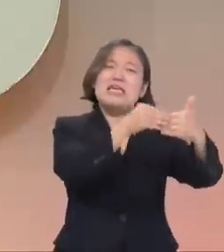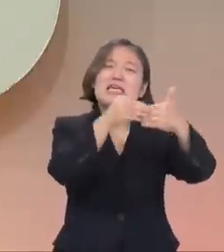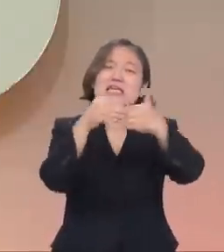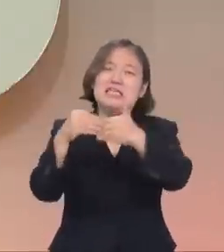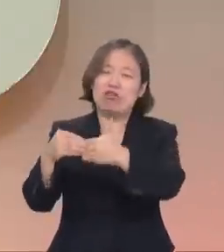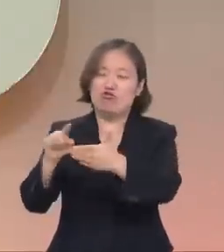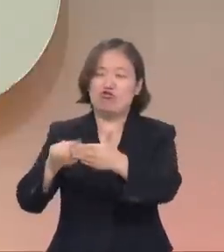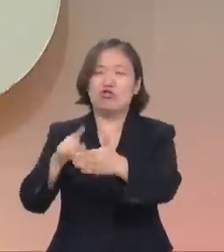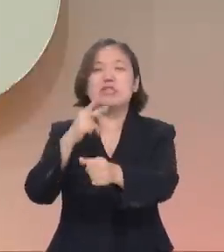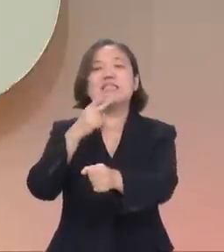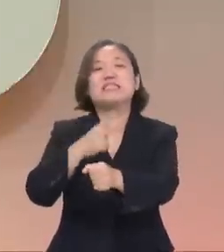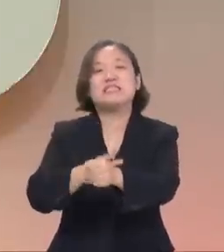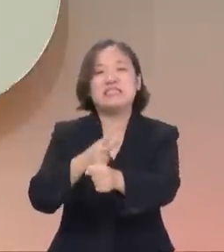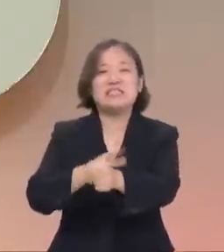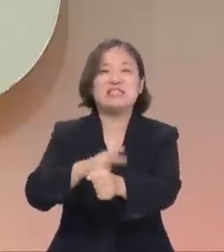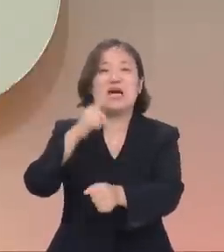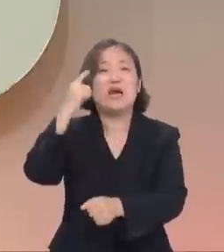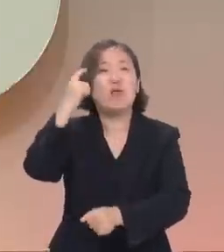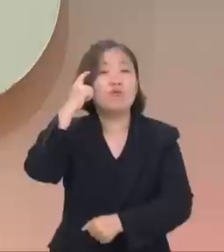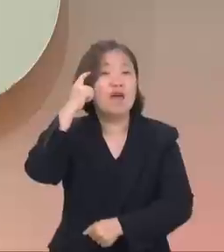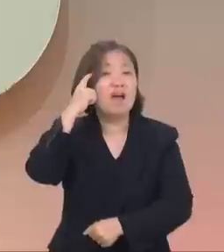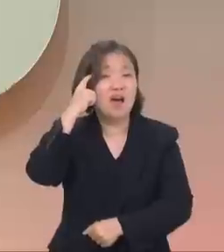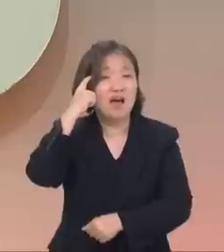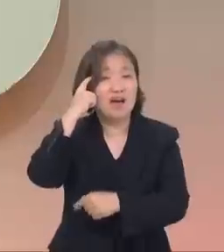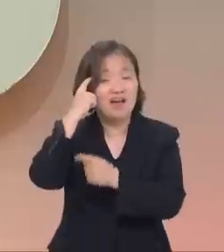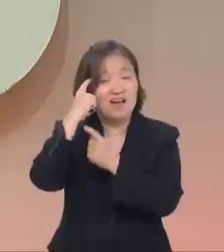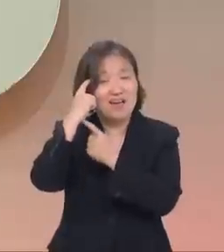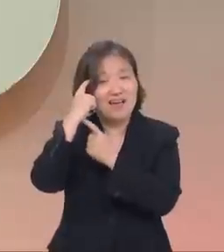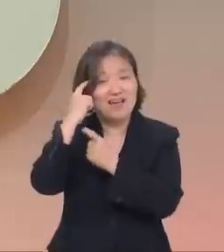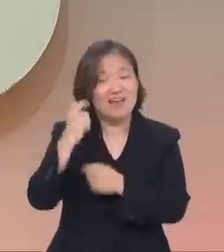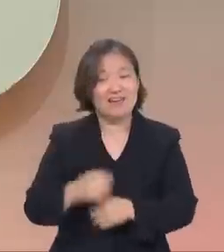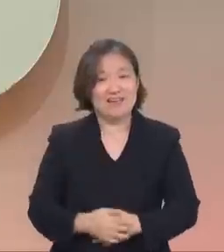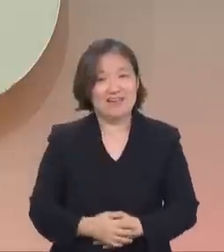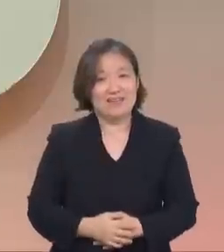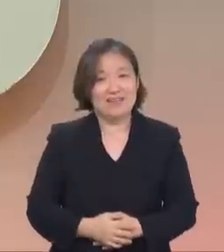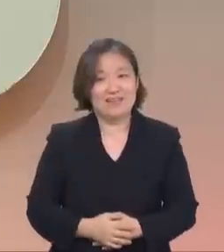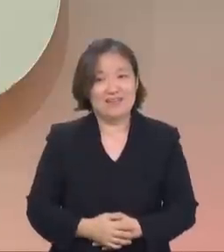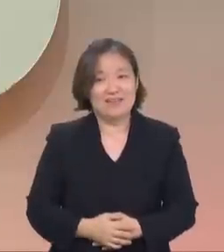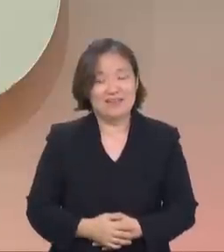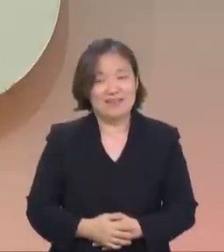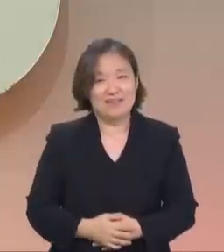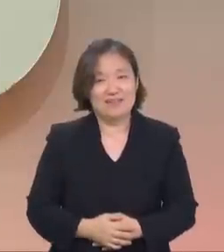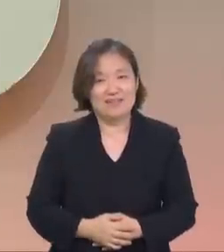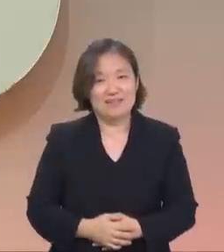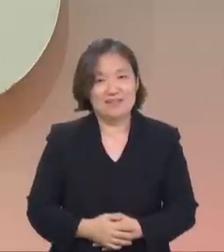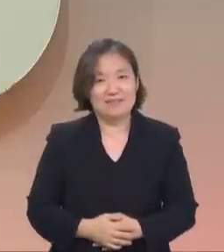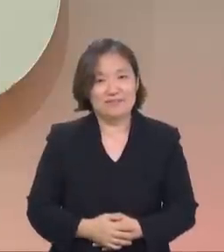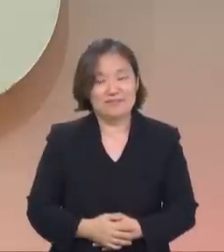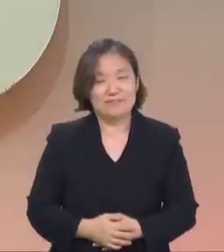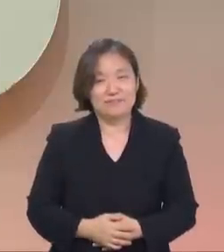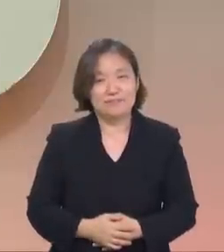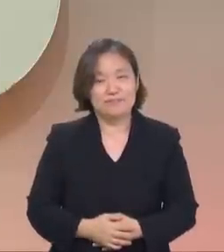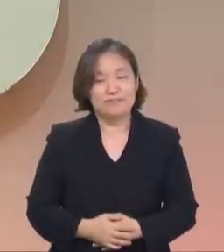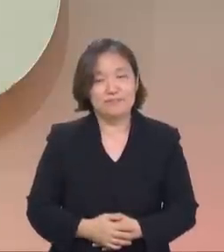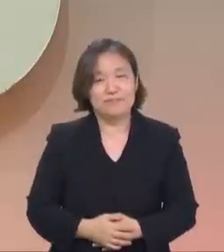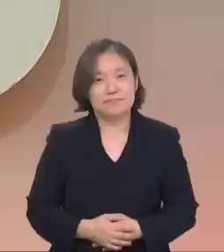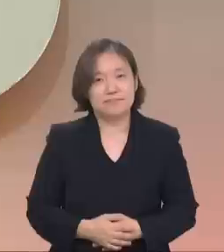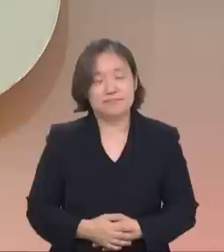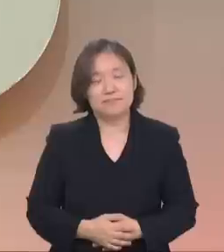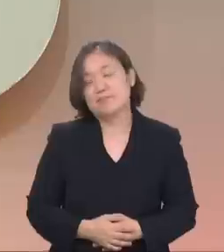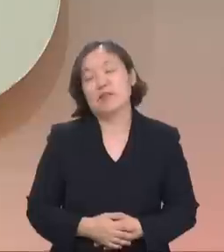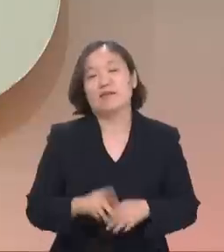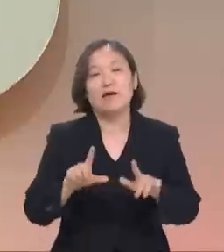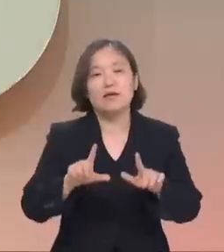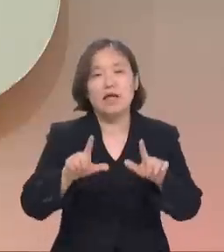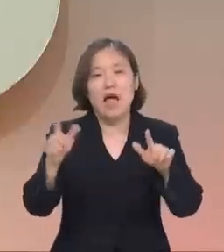스승으로 삼자 라고 마음의 원력을 세우면서 그날부터